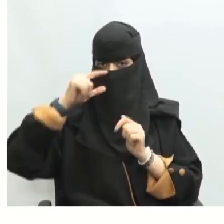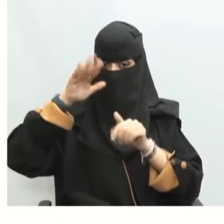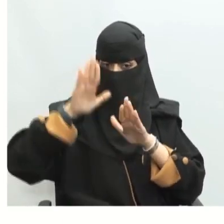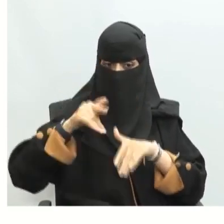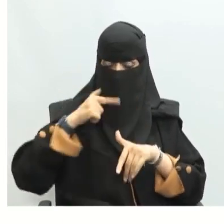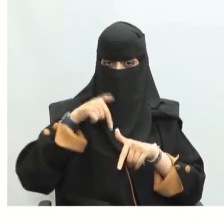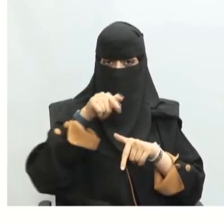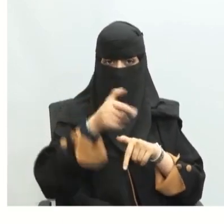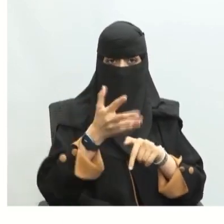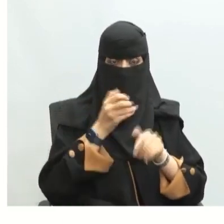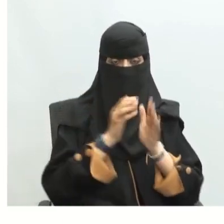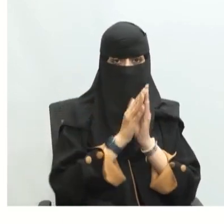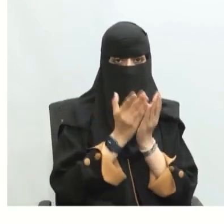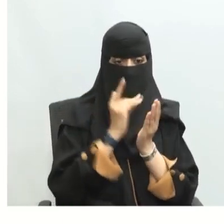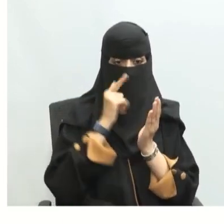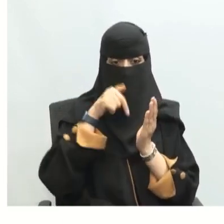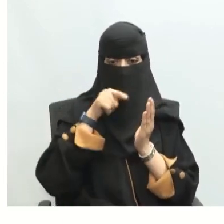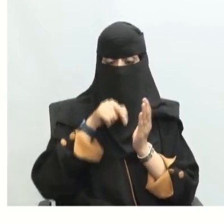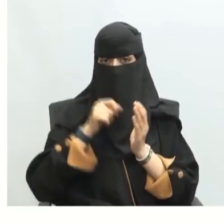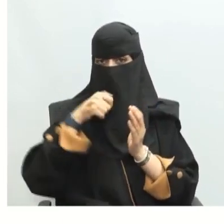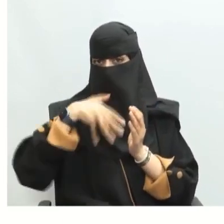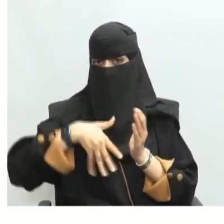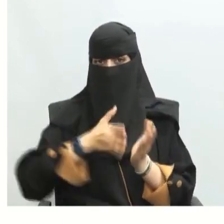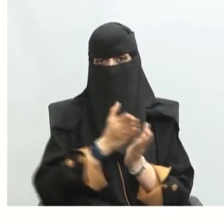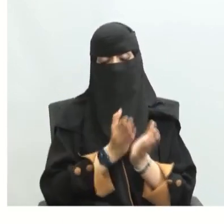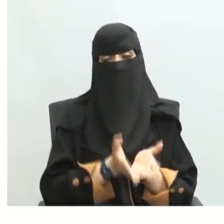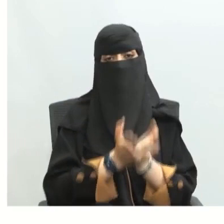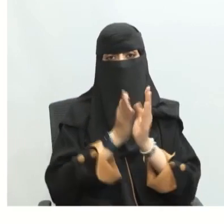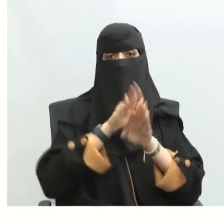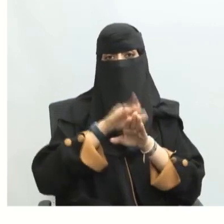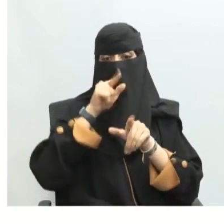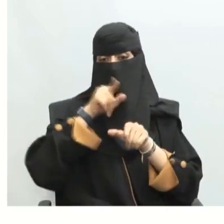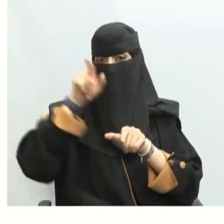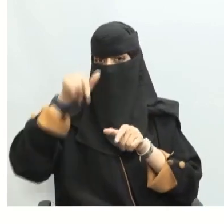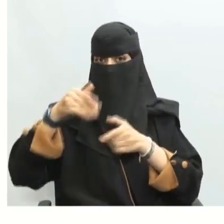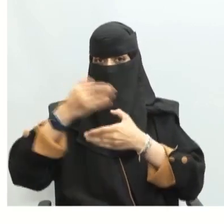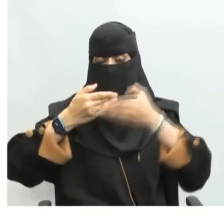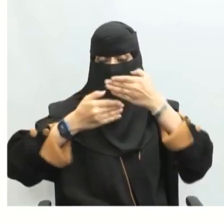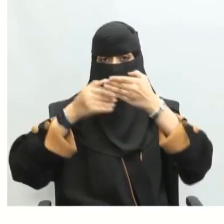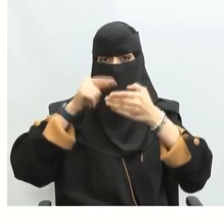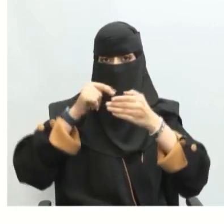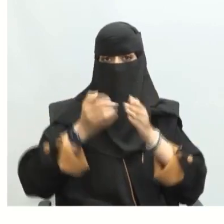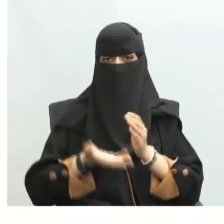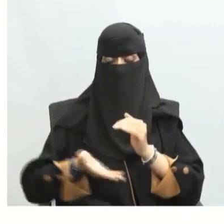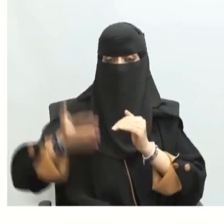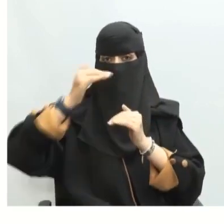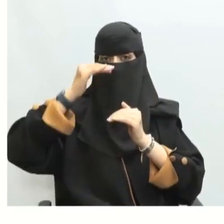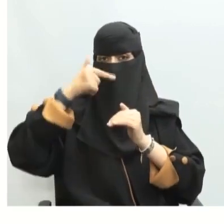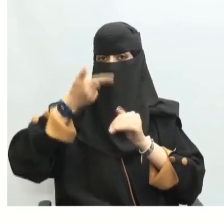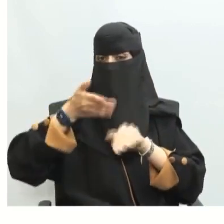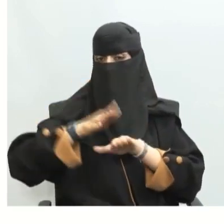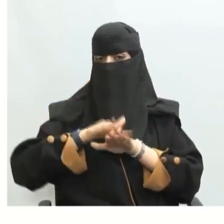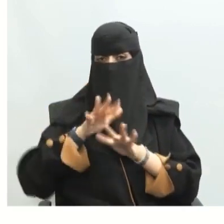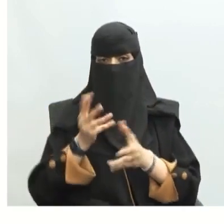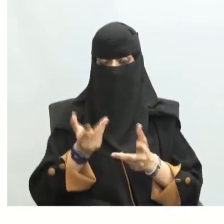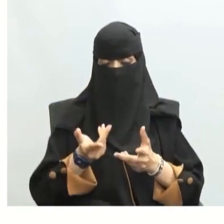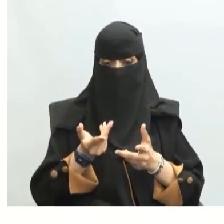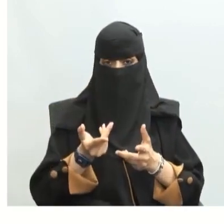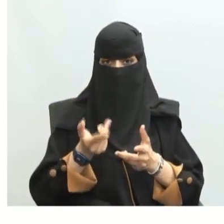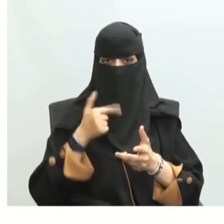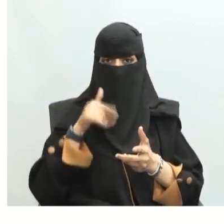الكتاب وسنه نبينا محمد صلى الله عليه وسلم هي مبنيه وقائمه على ماذا